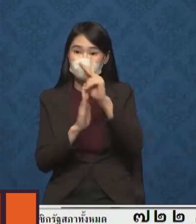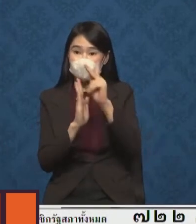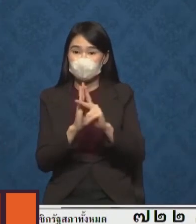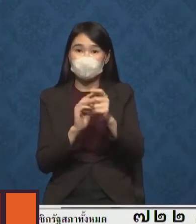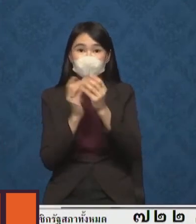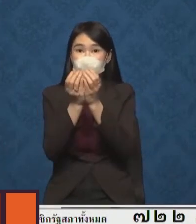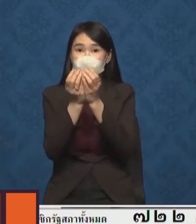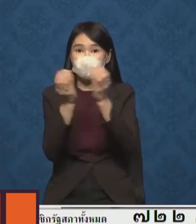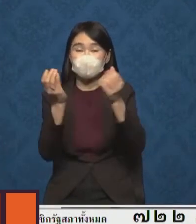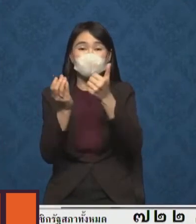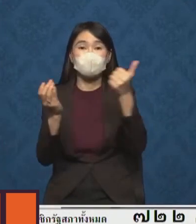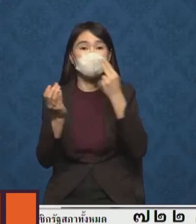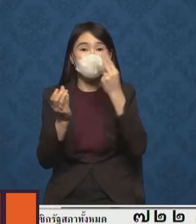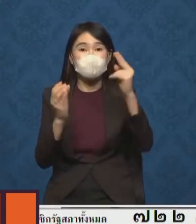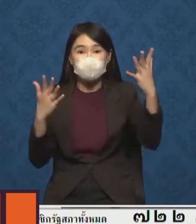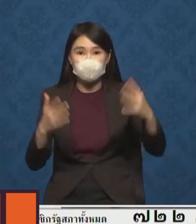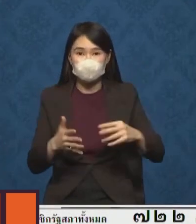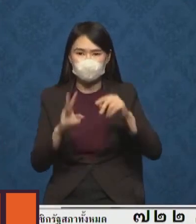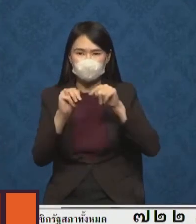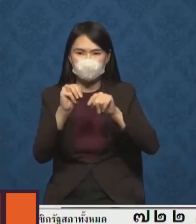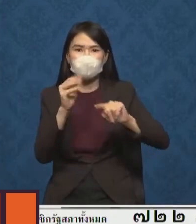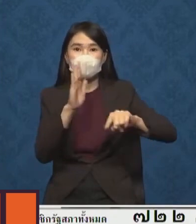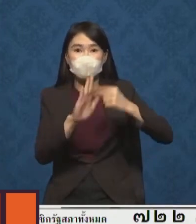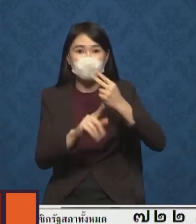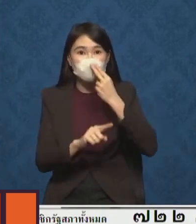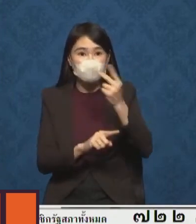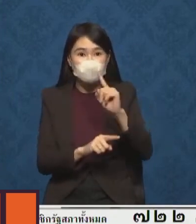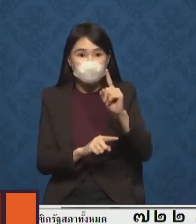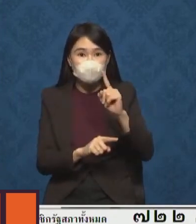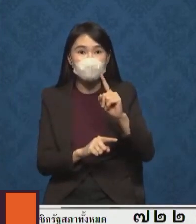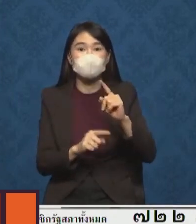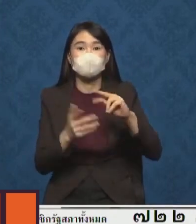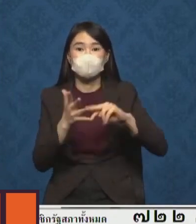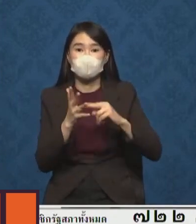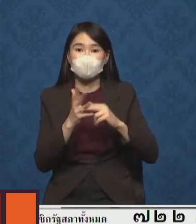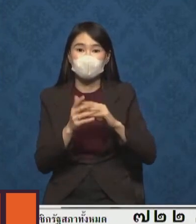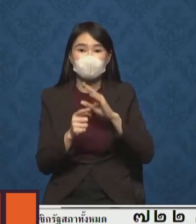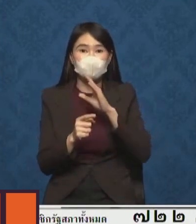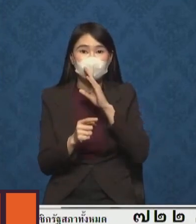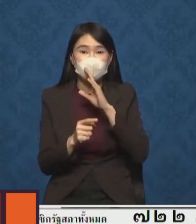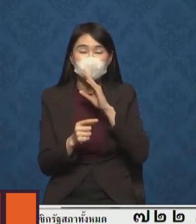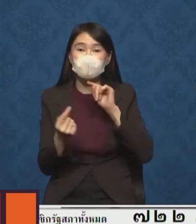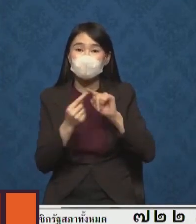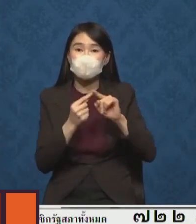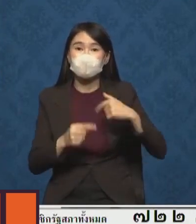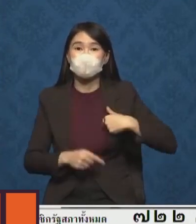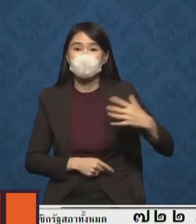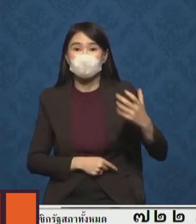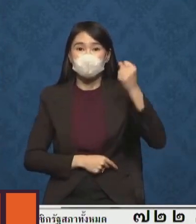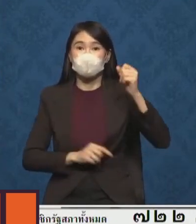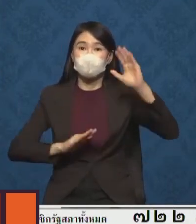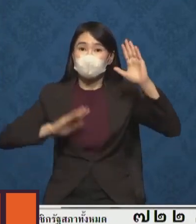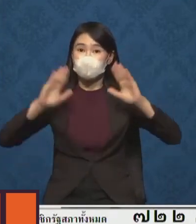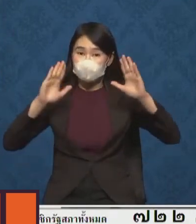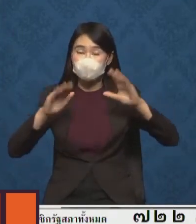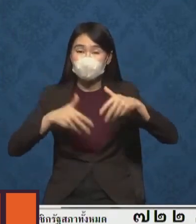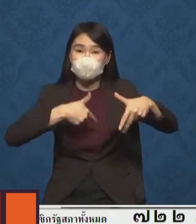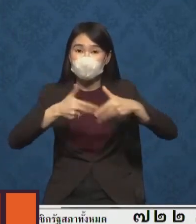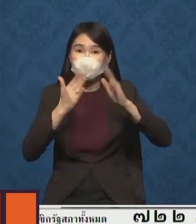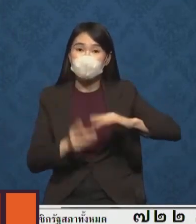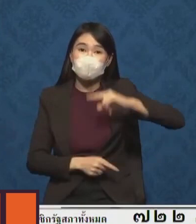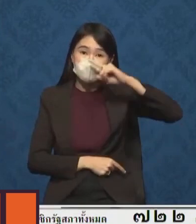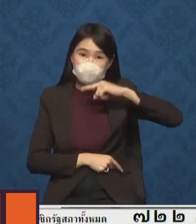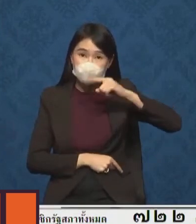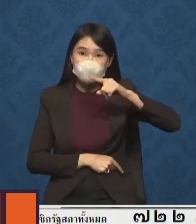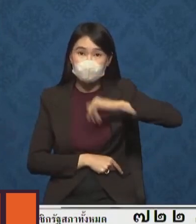ครับโดยเทาอย่ยีใมารต้นต้นที่บอกว่าอำนาจอธิปตัยเป็นของปวงชนชาวไทยเภ